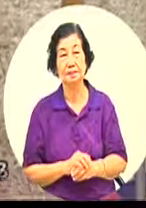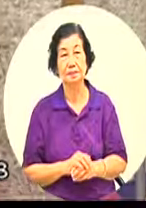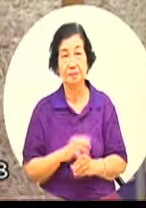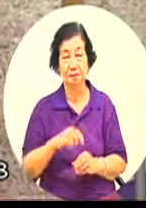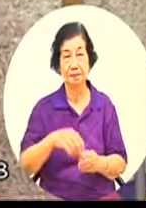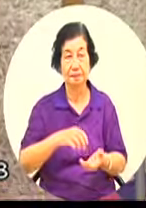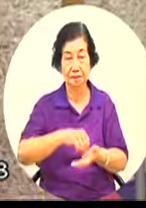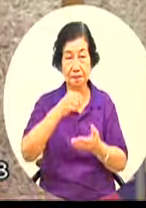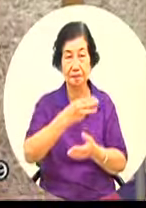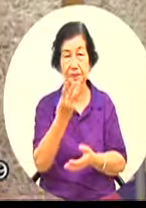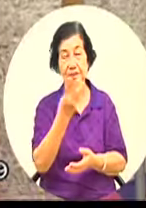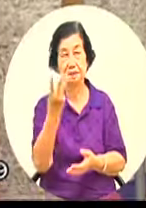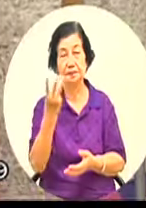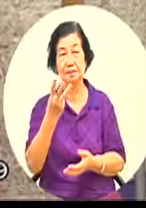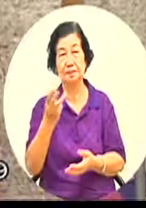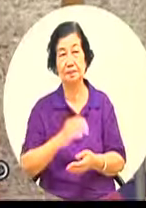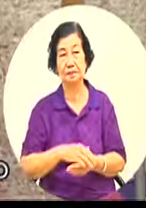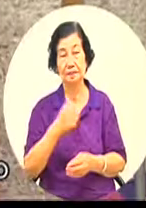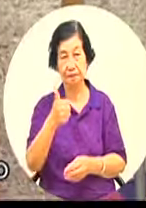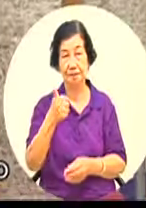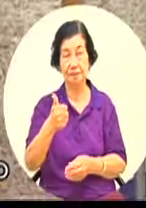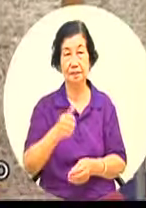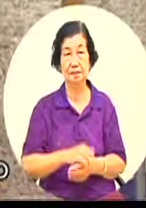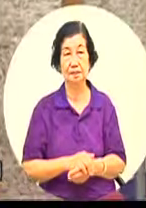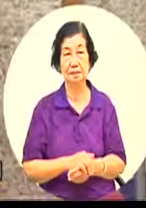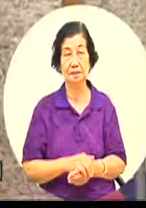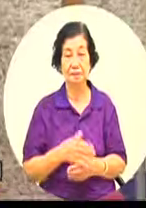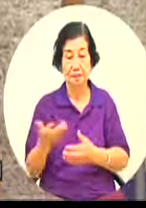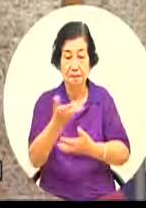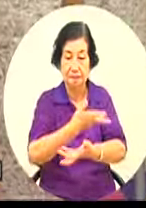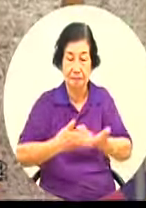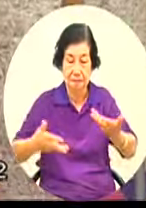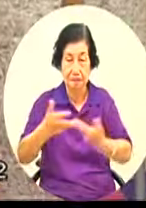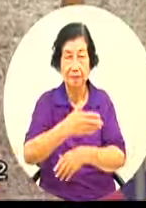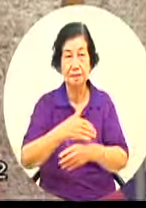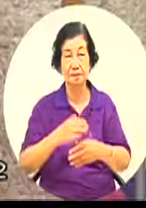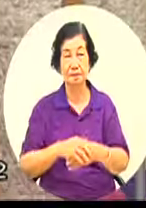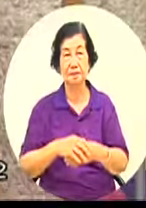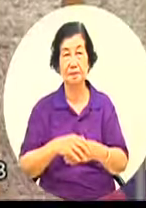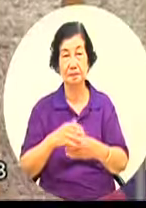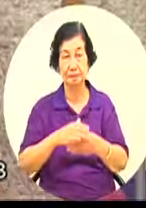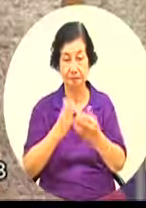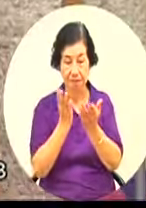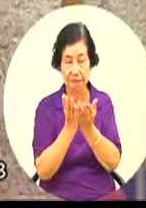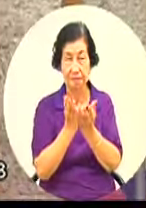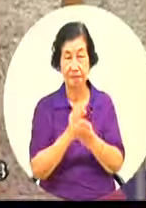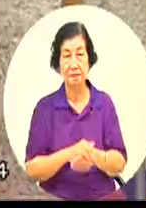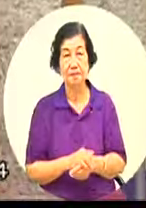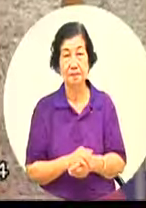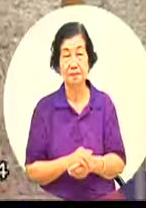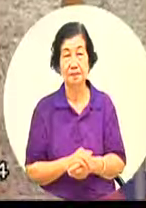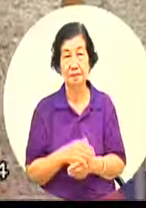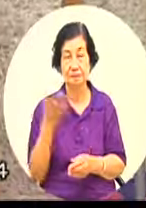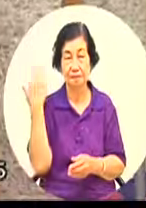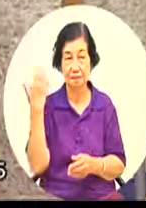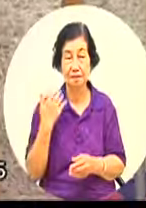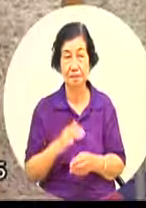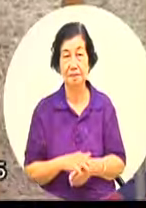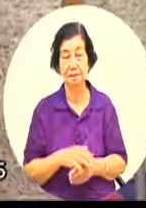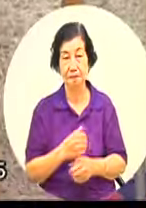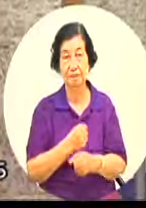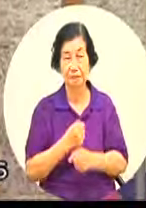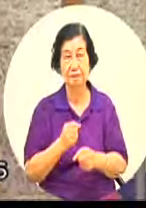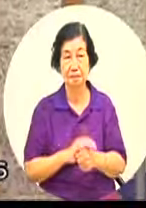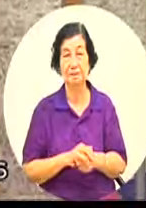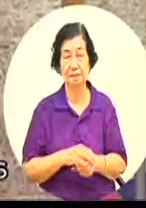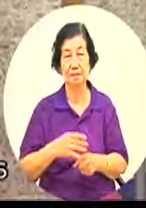意见都是非常好的，因为您刚才提到像沟通的这个课程，那我们这时候之前有注意到，所以有开了一门课叫商